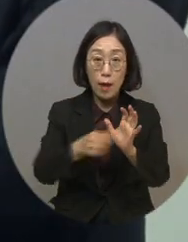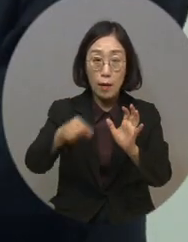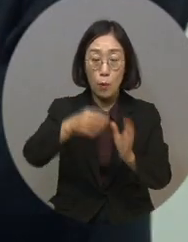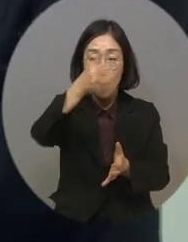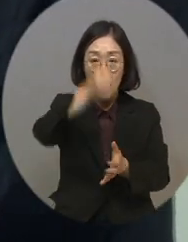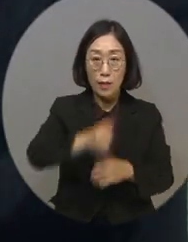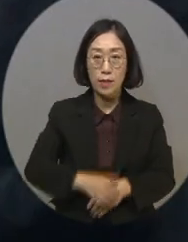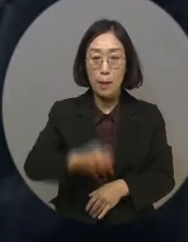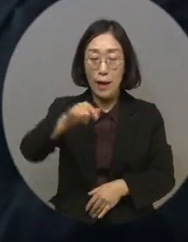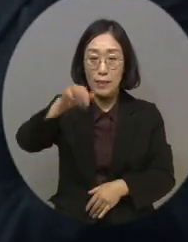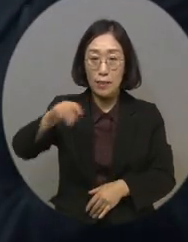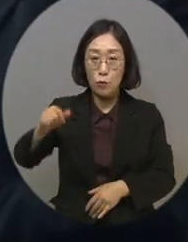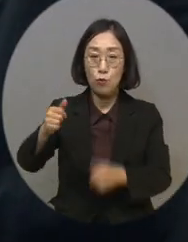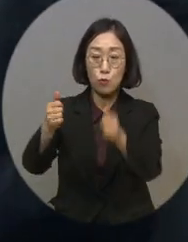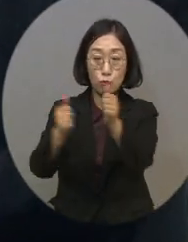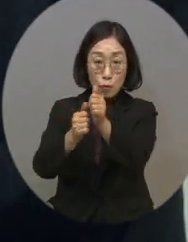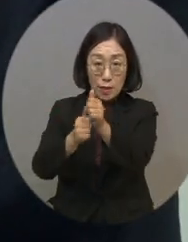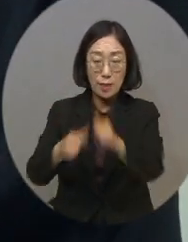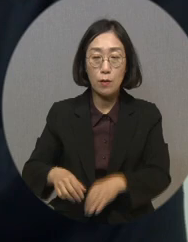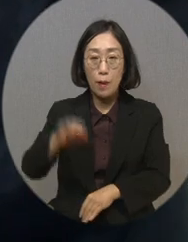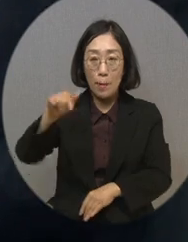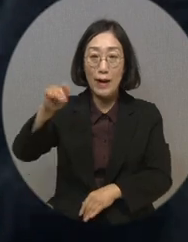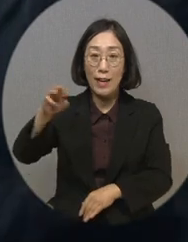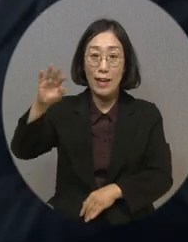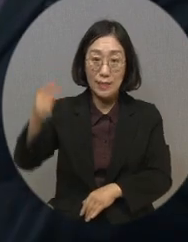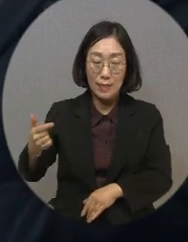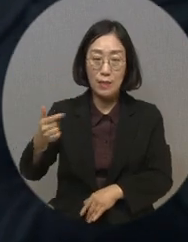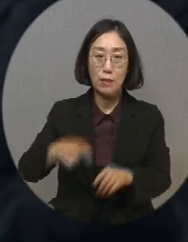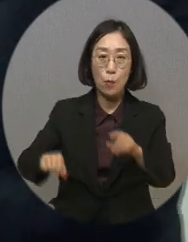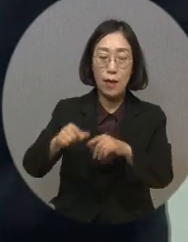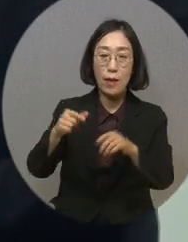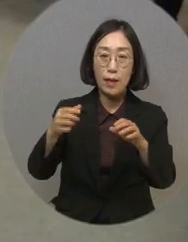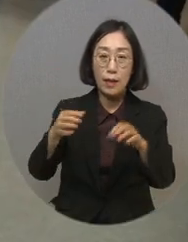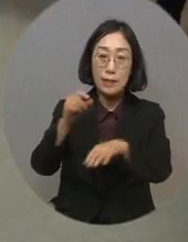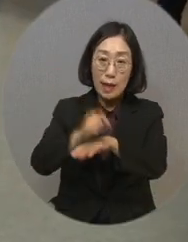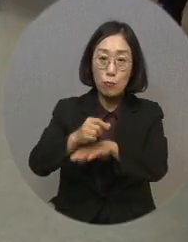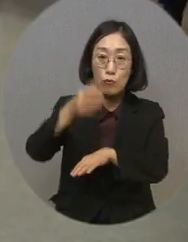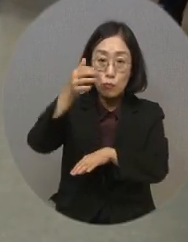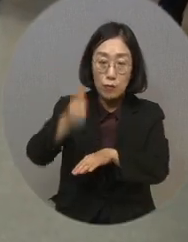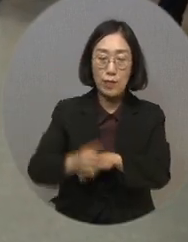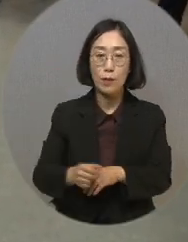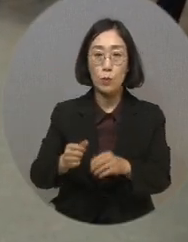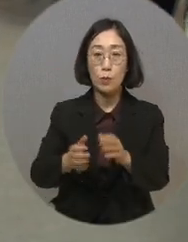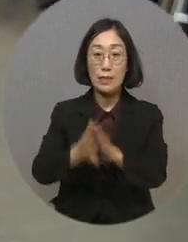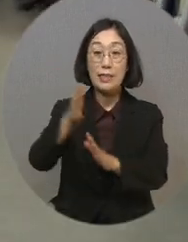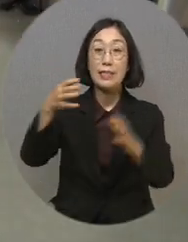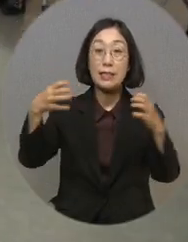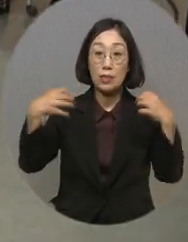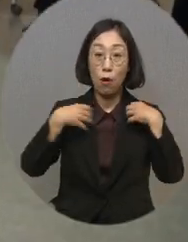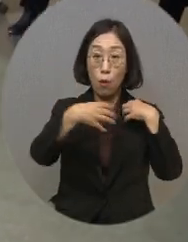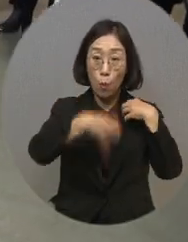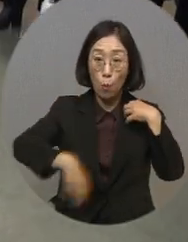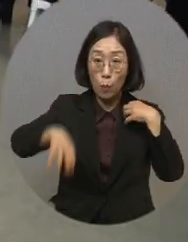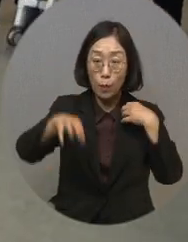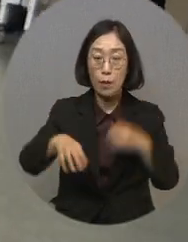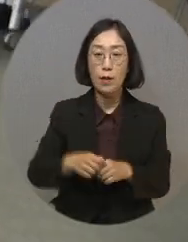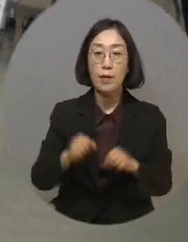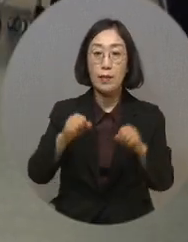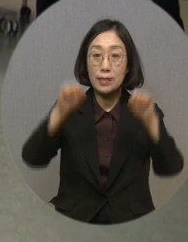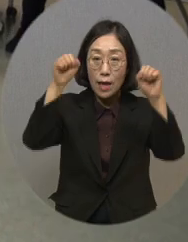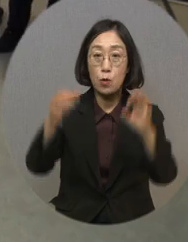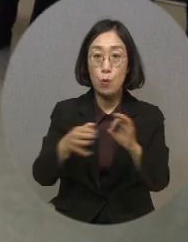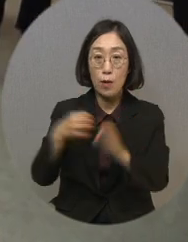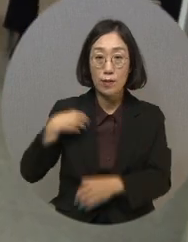회장, 박시규 수석부회장, 박향진 부회장, 김웅수 사무국장이, 의정부 시청에서는 한인호 체육과장,